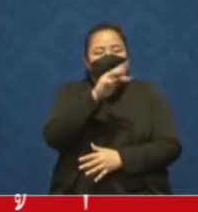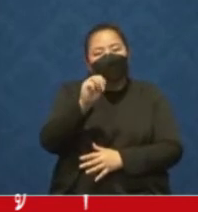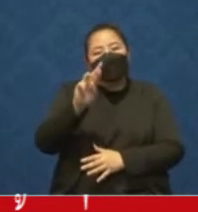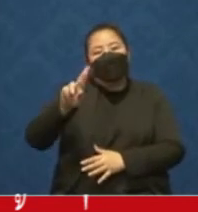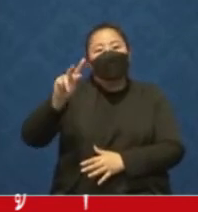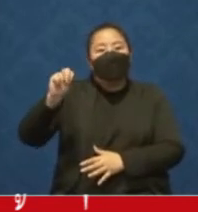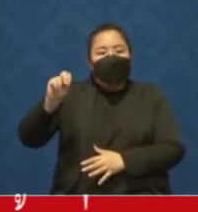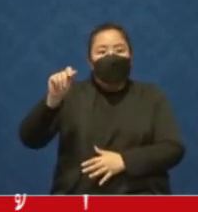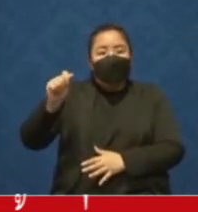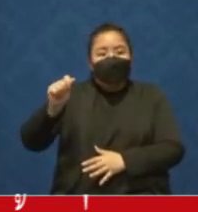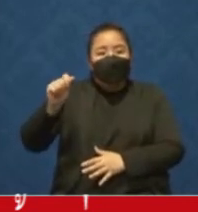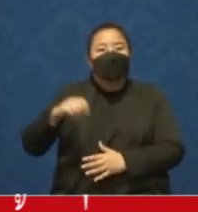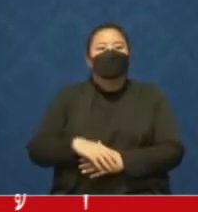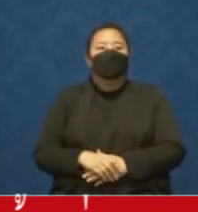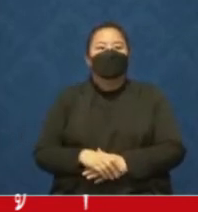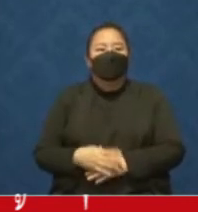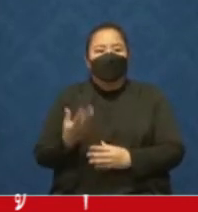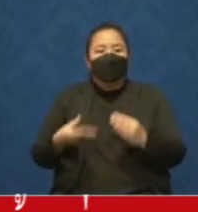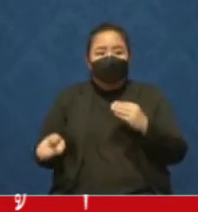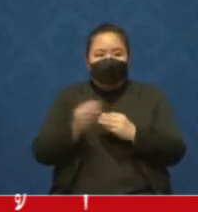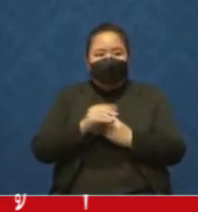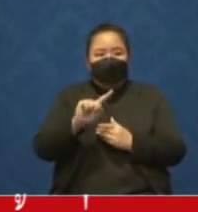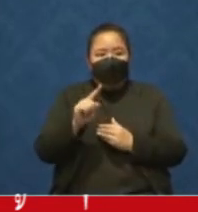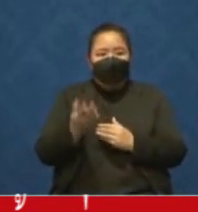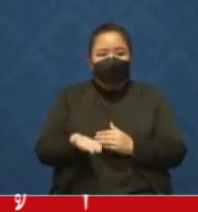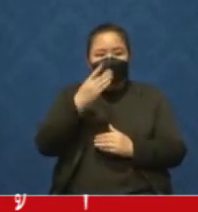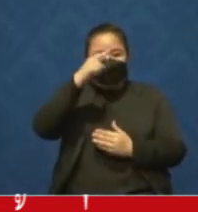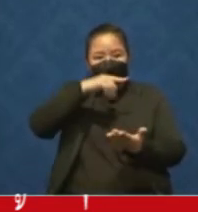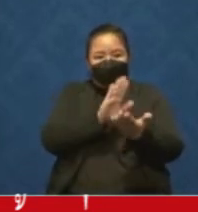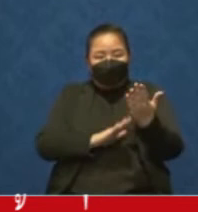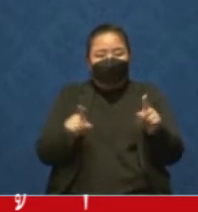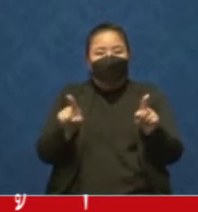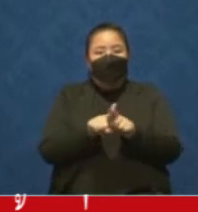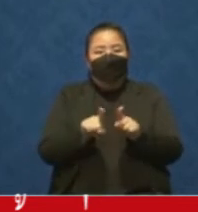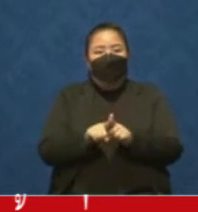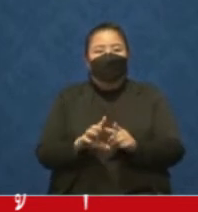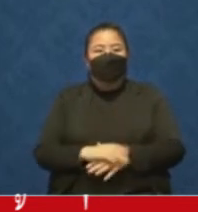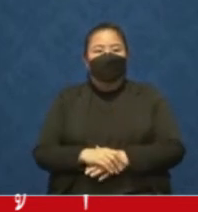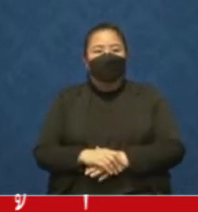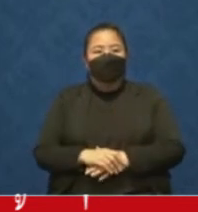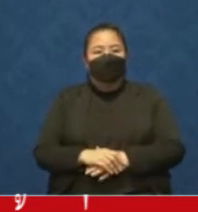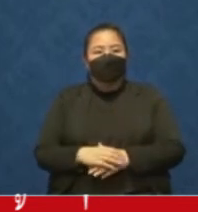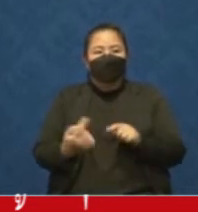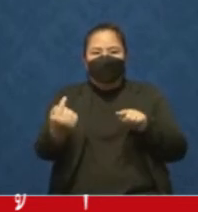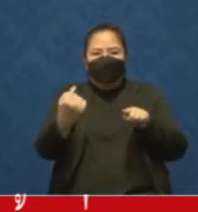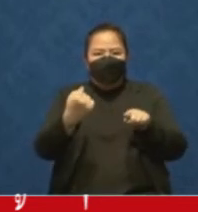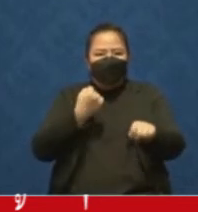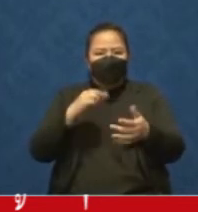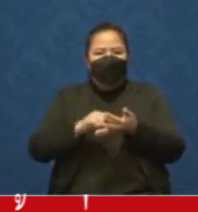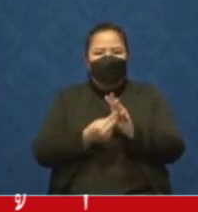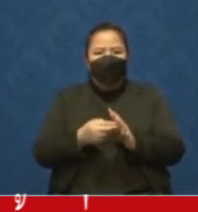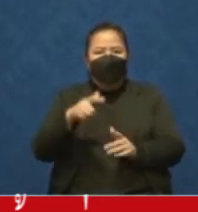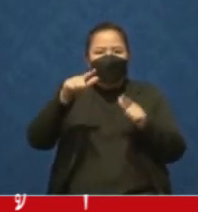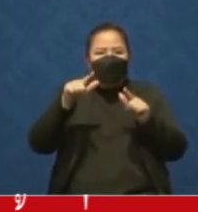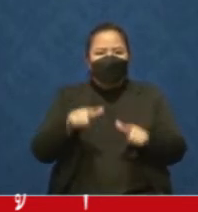ความต้องการวัคซีน mRNA เพิ่มสูงขึ้นในไยเช่นเดยวกันสวนทางกับการชีดแตตซีเกา ที่ลดลงถึง 3.6